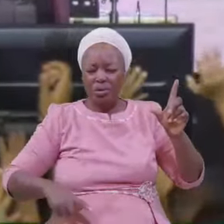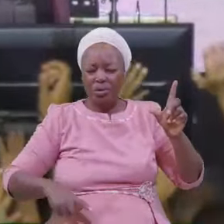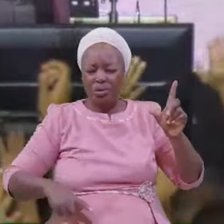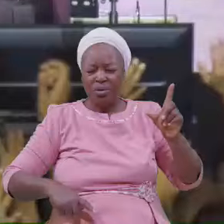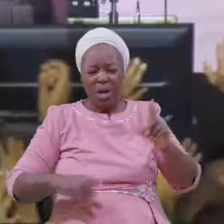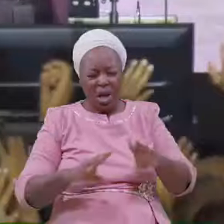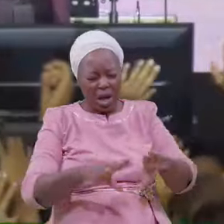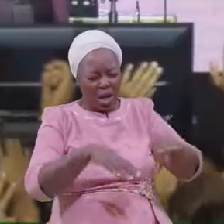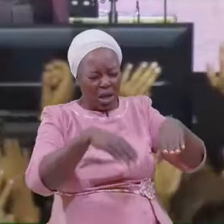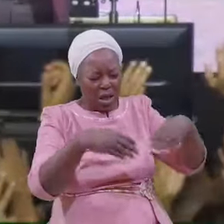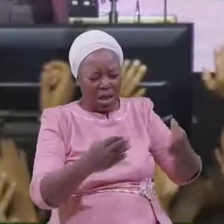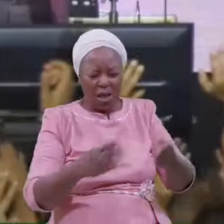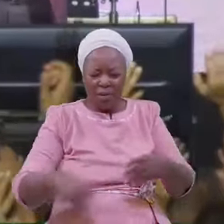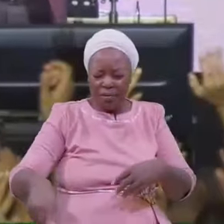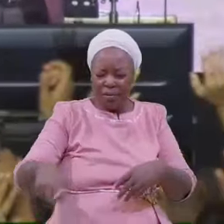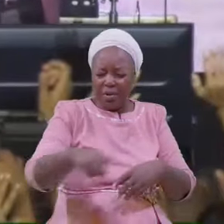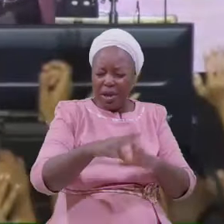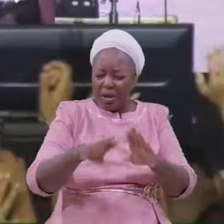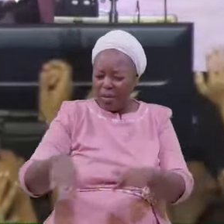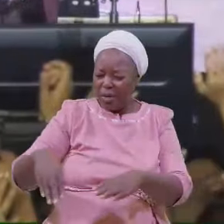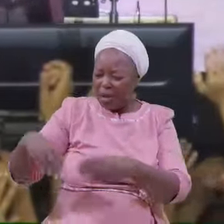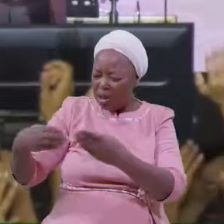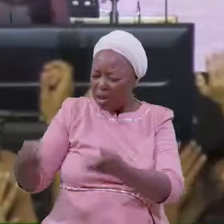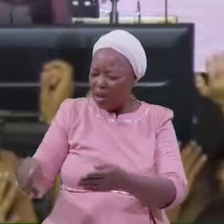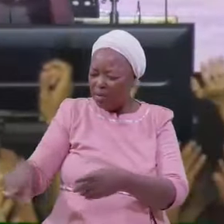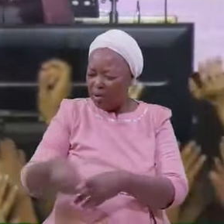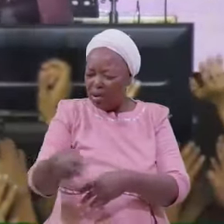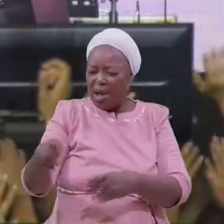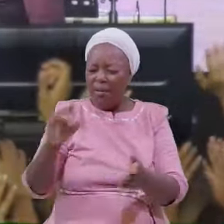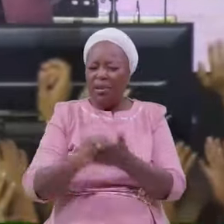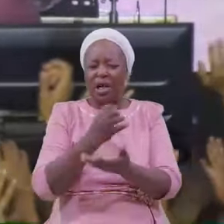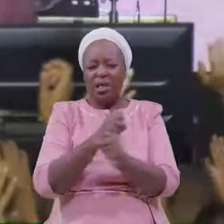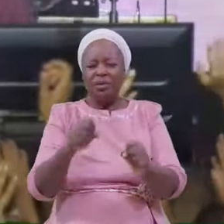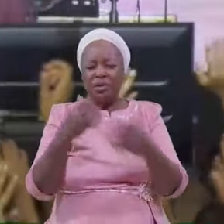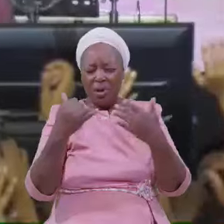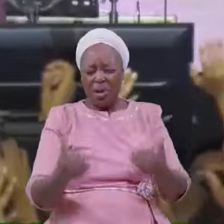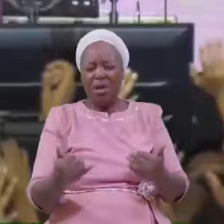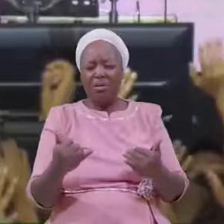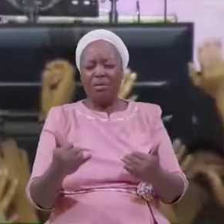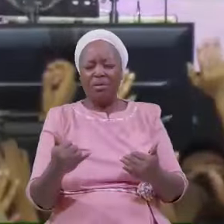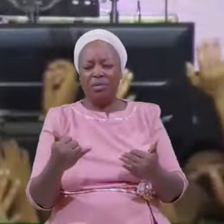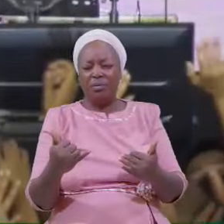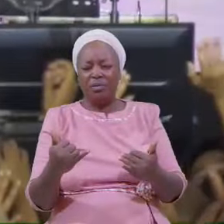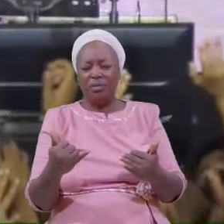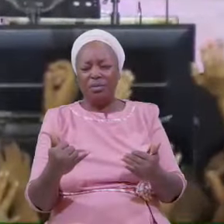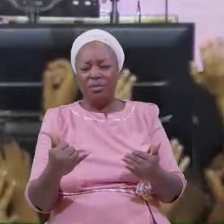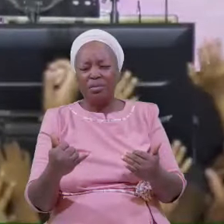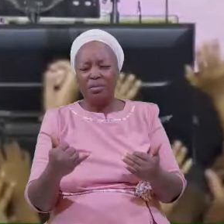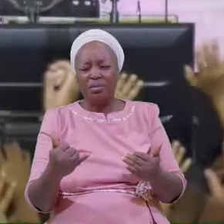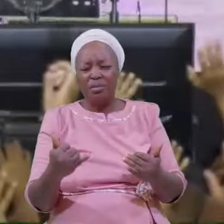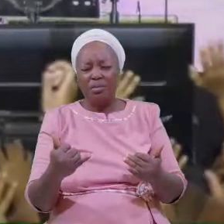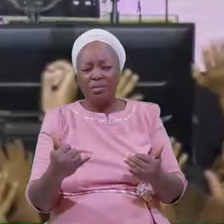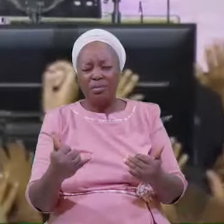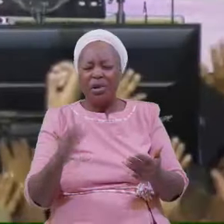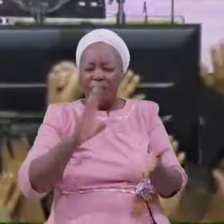kasalanan, grant them that salvation. Panginoon, ipagkaloob mo sa kanila forgive ang